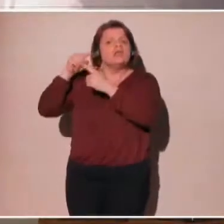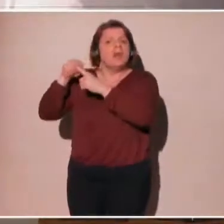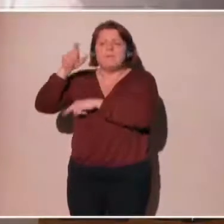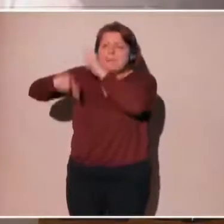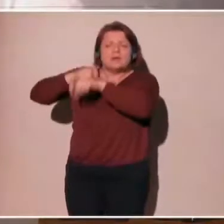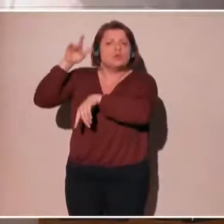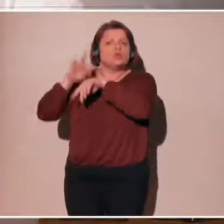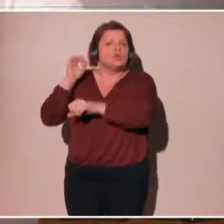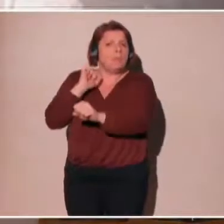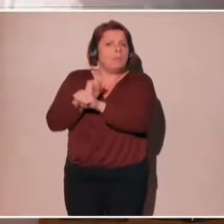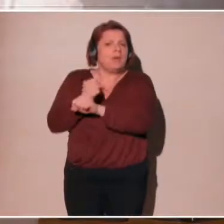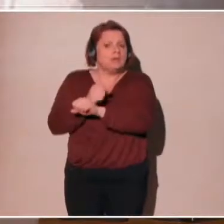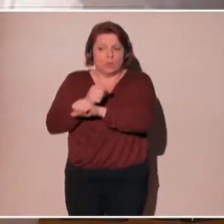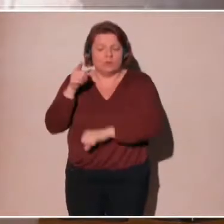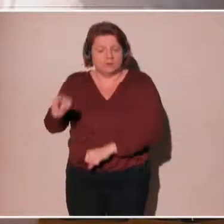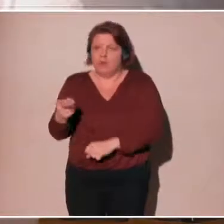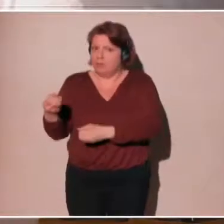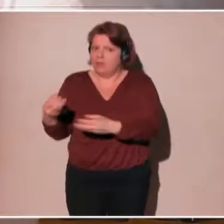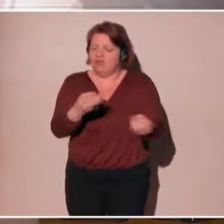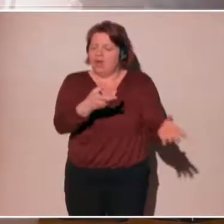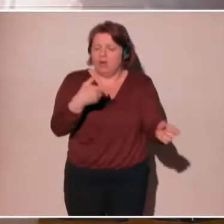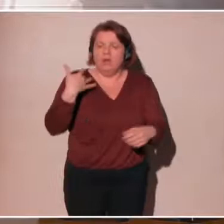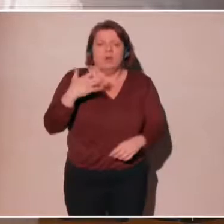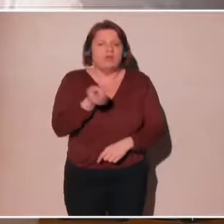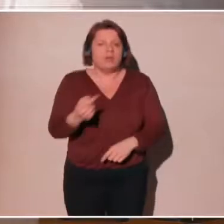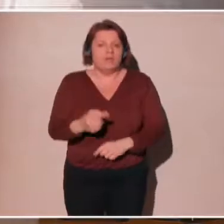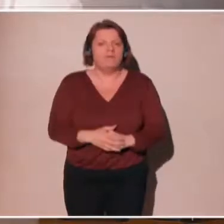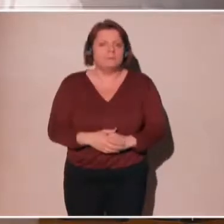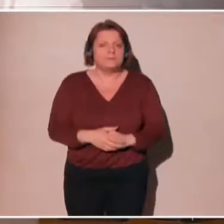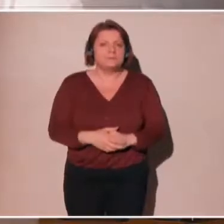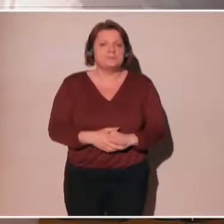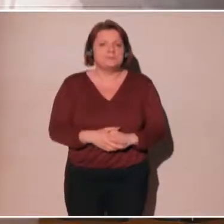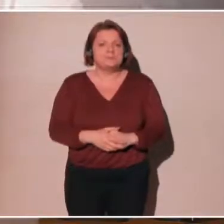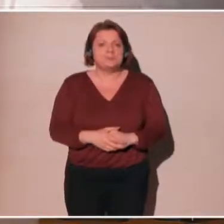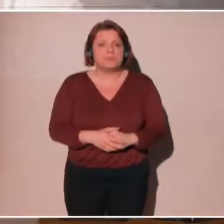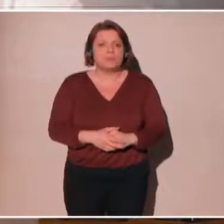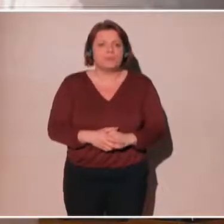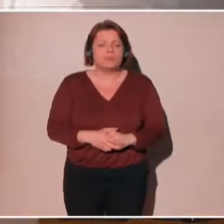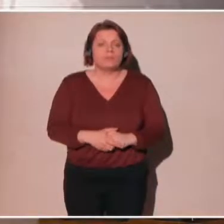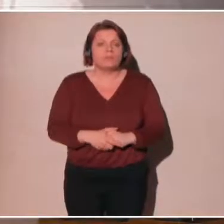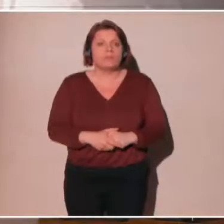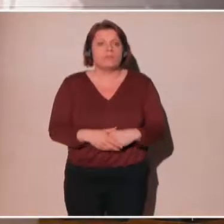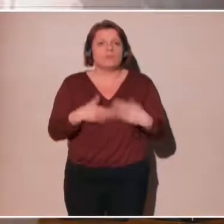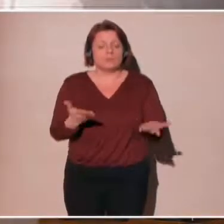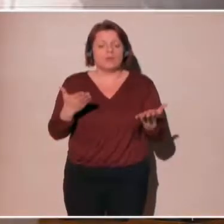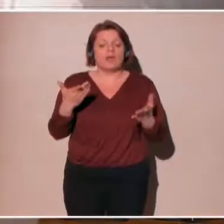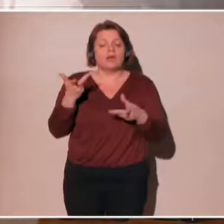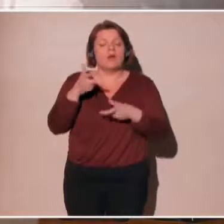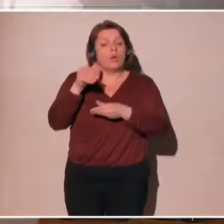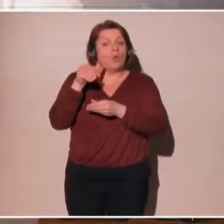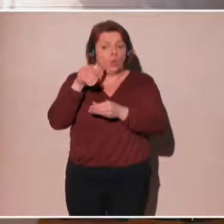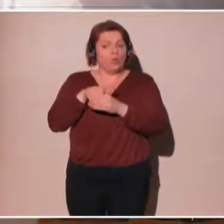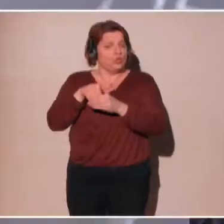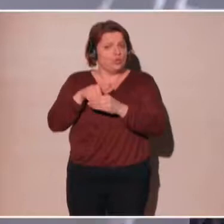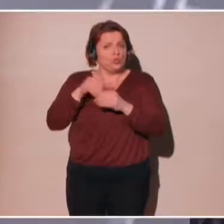a vraiment fait beaucoup de mal en la matière. Alors, ce type de contenu peut être